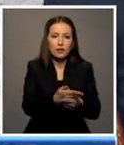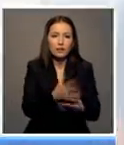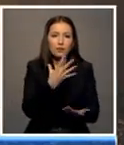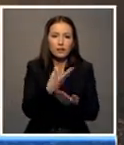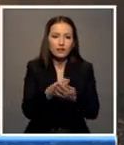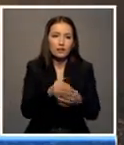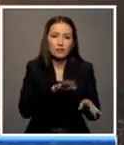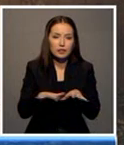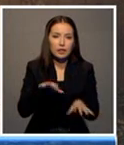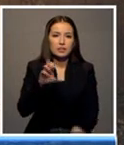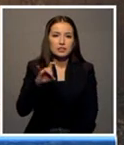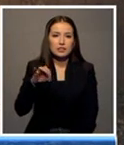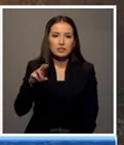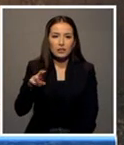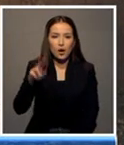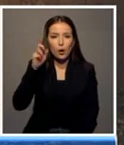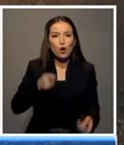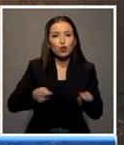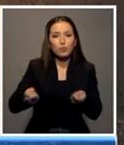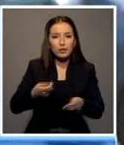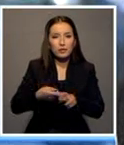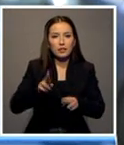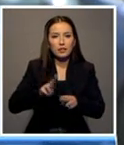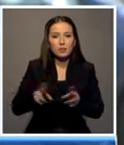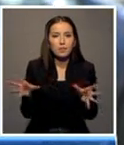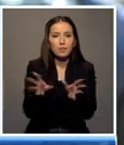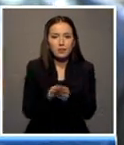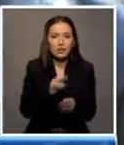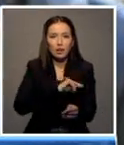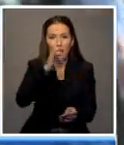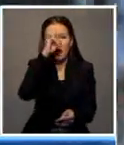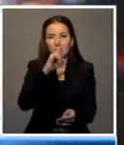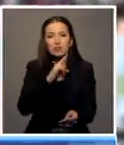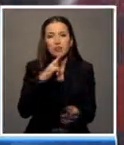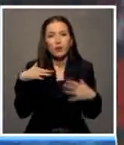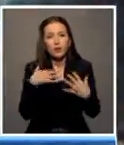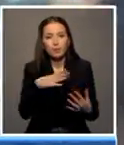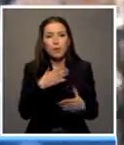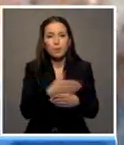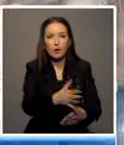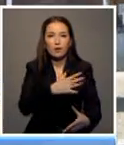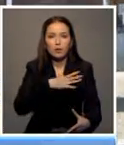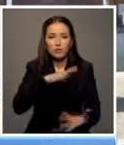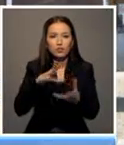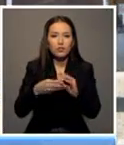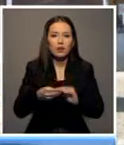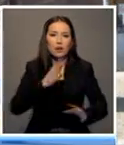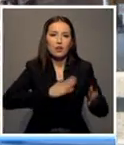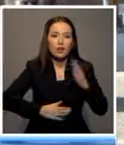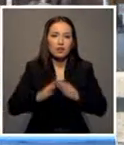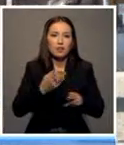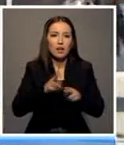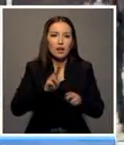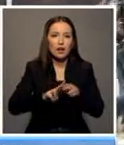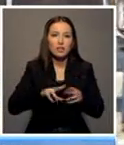үкіметімен оппозиция өкілдерін бір үстел басына жинап, қайырымды іс жасаған қазақ еліне тәнті. Қазақстанның бітімгерлігіне Еуропарламент депутаттары